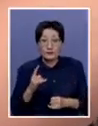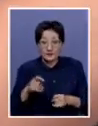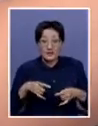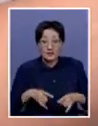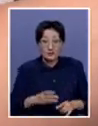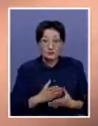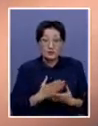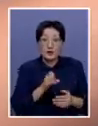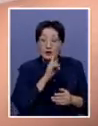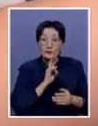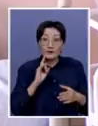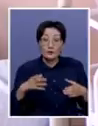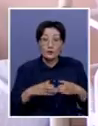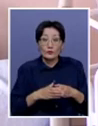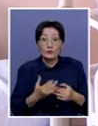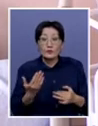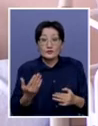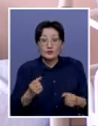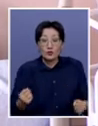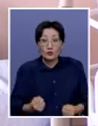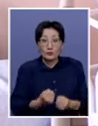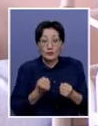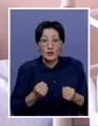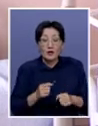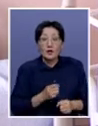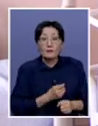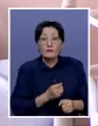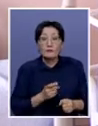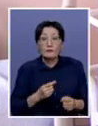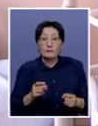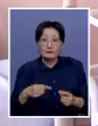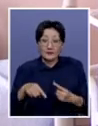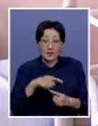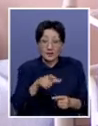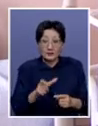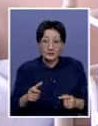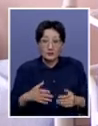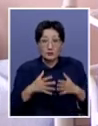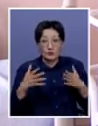жатыр. Аналар қауымы өздеріне қолдау білдіріп отырған жомарт жандарға алғыстарын айтты.